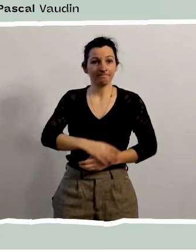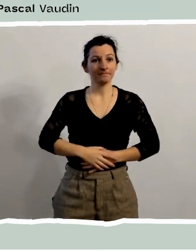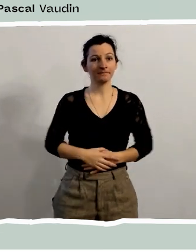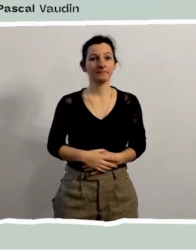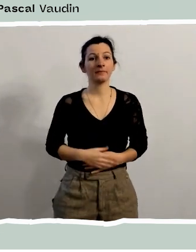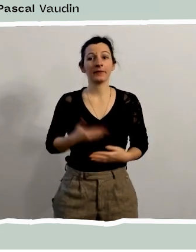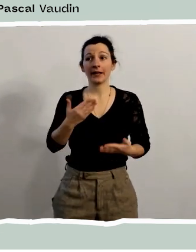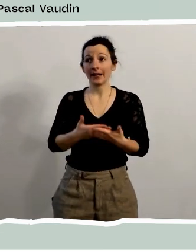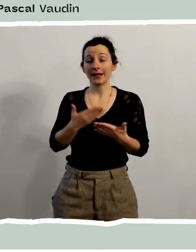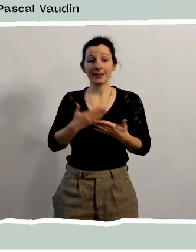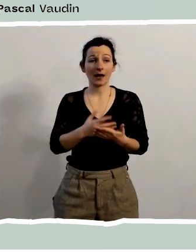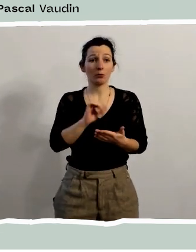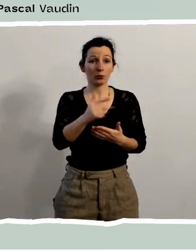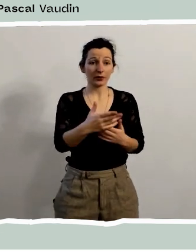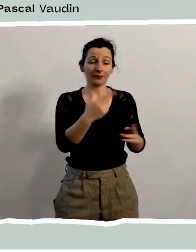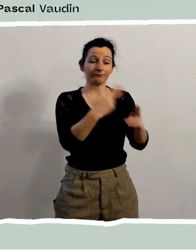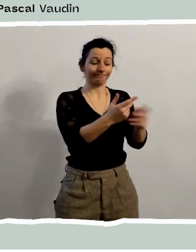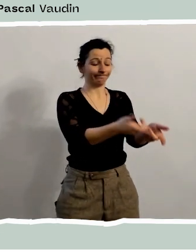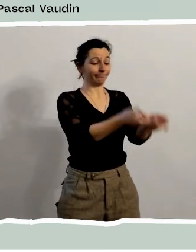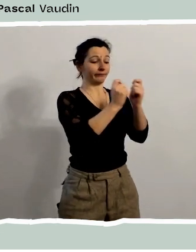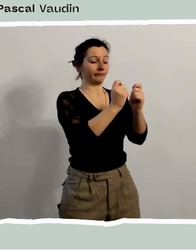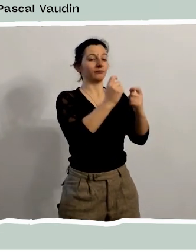D'où l'effet perturbateur endocrinien.